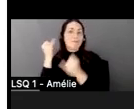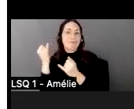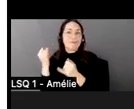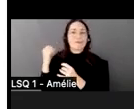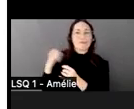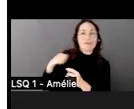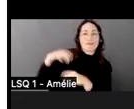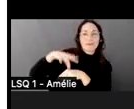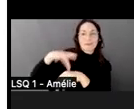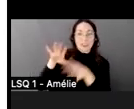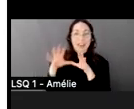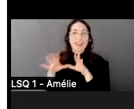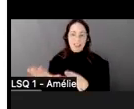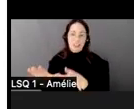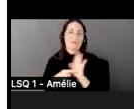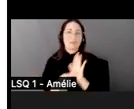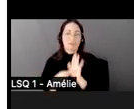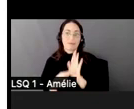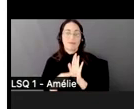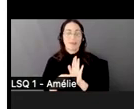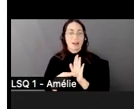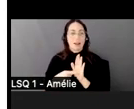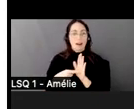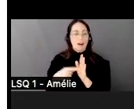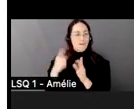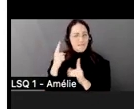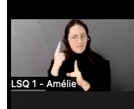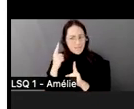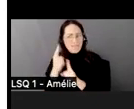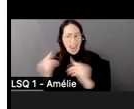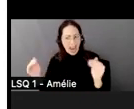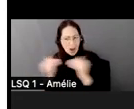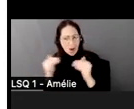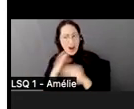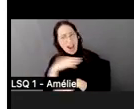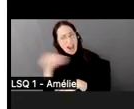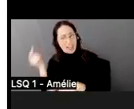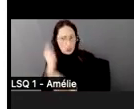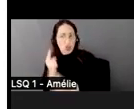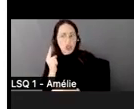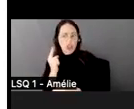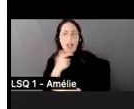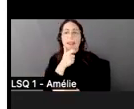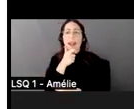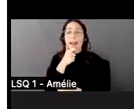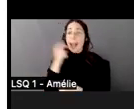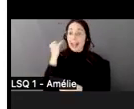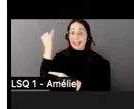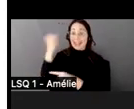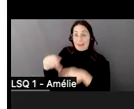initiatives stratégiques. Par exemple, le Fair and Just qui est une initiative, au sein du CAMH